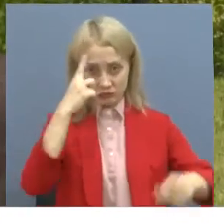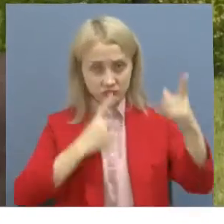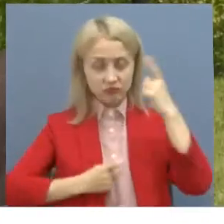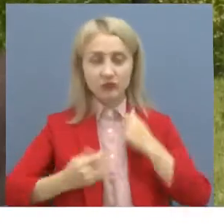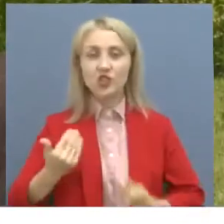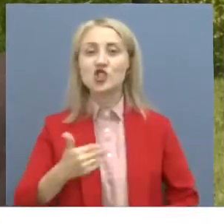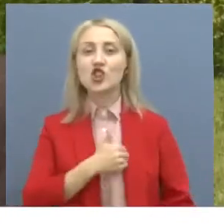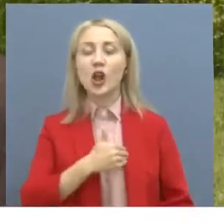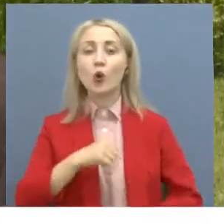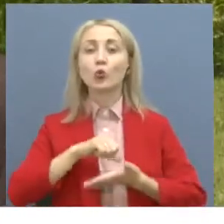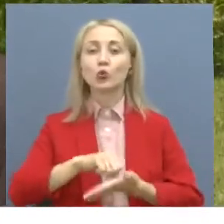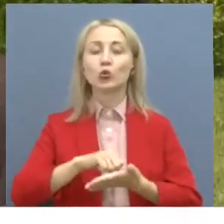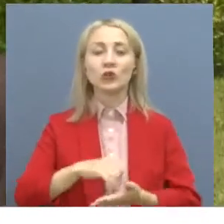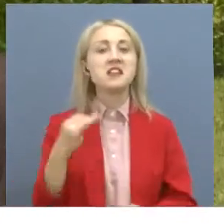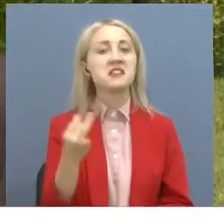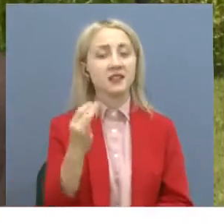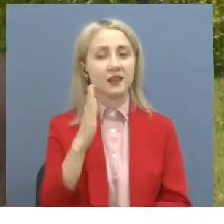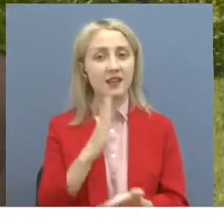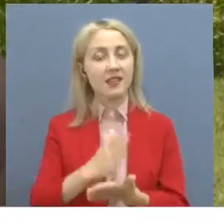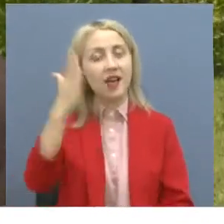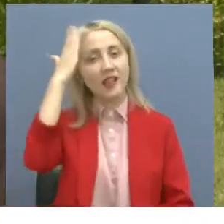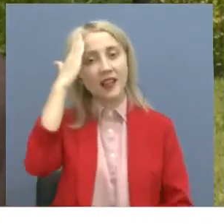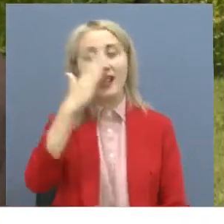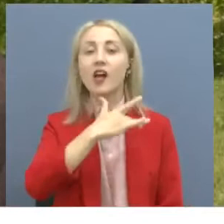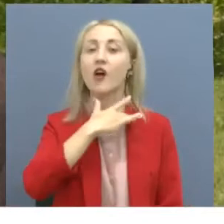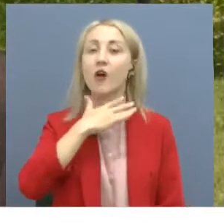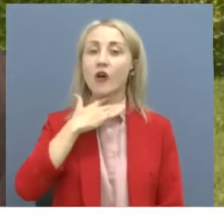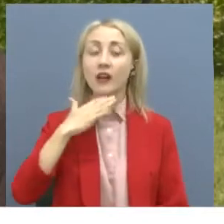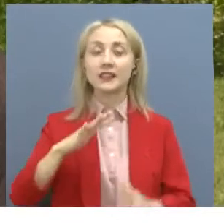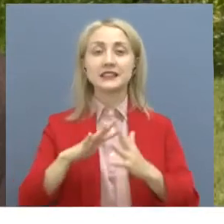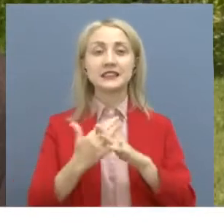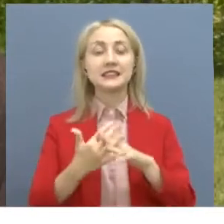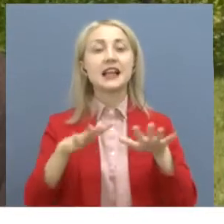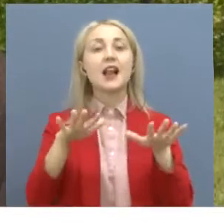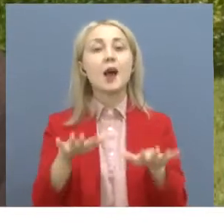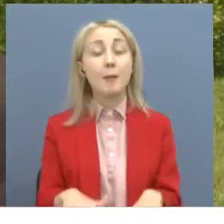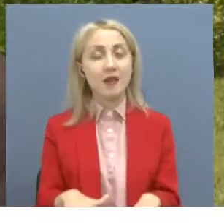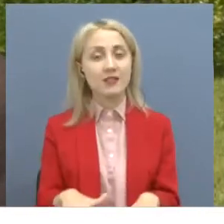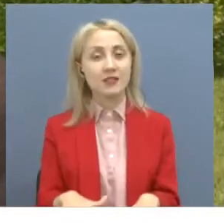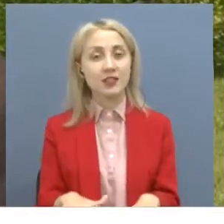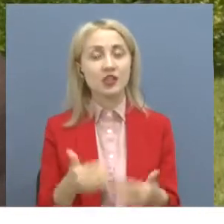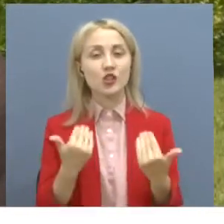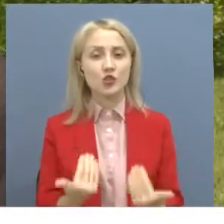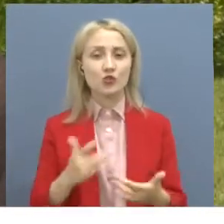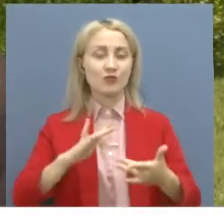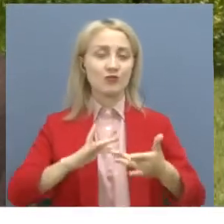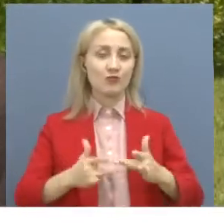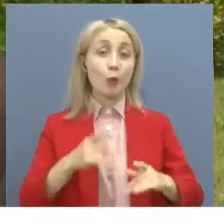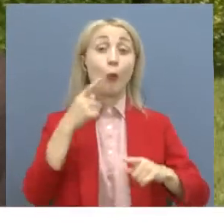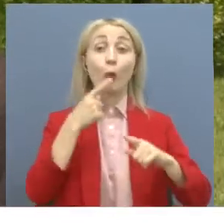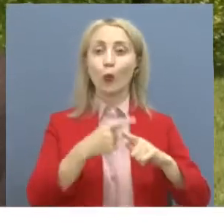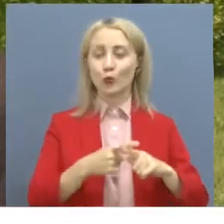байқау хабарланғаннан кейін қаншама өнерлі жастар, оның ішінде жаңа ғана қанатын қағып келе жатқан бір